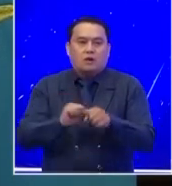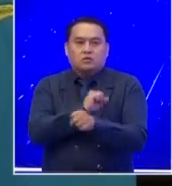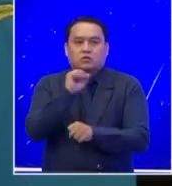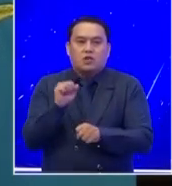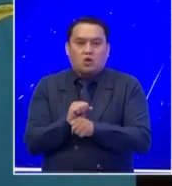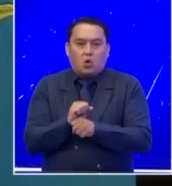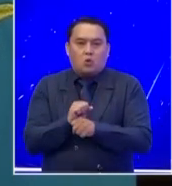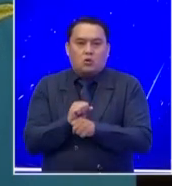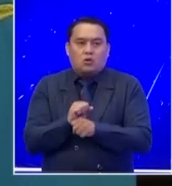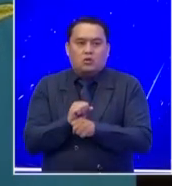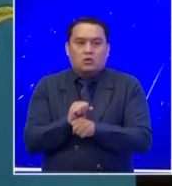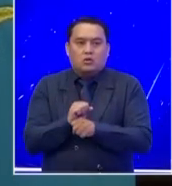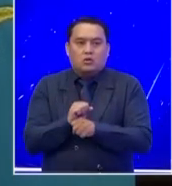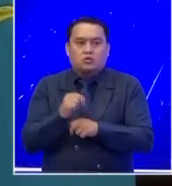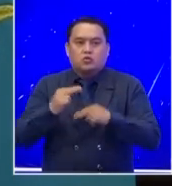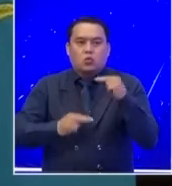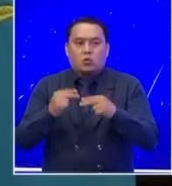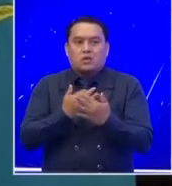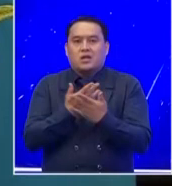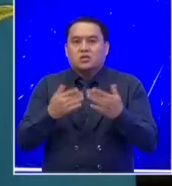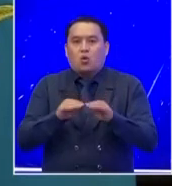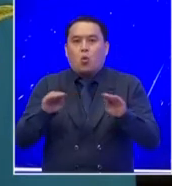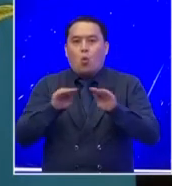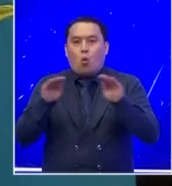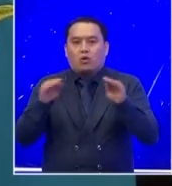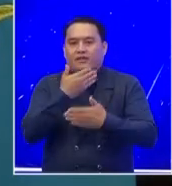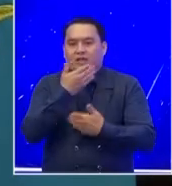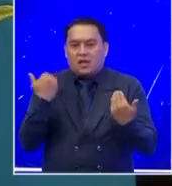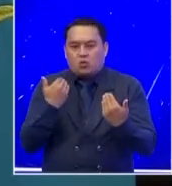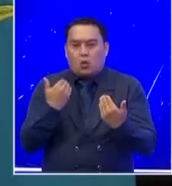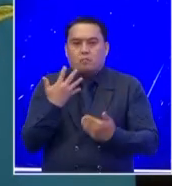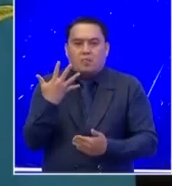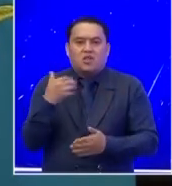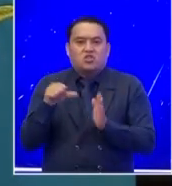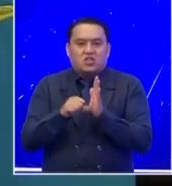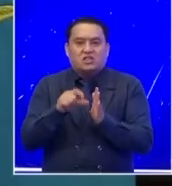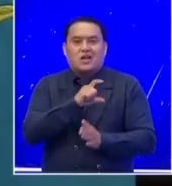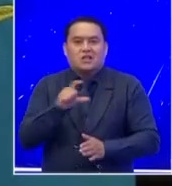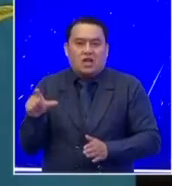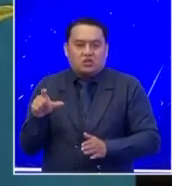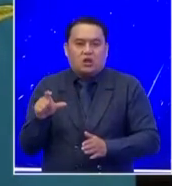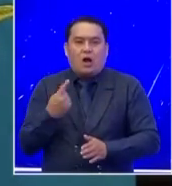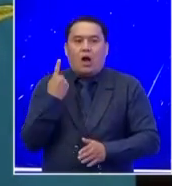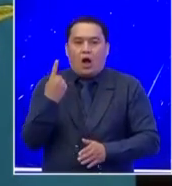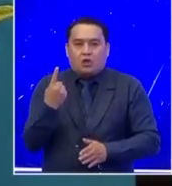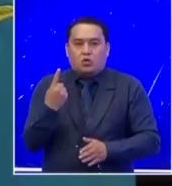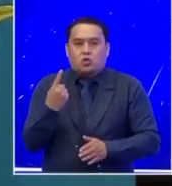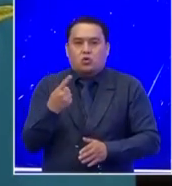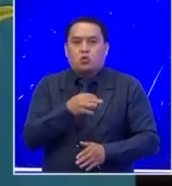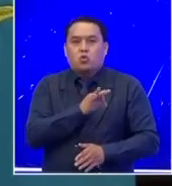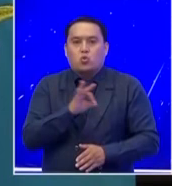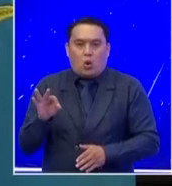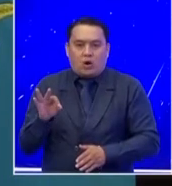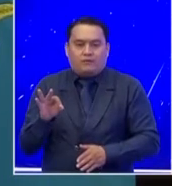они не подразумевают строить несколько уровней. 5, 6, 7 этажей. Они все в основном на нулевой